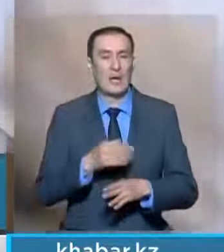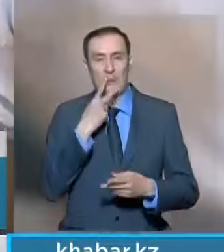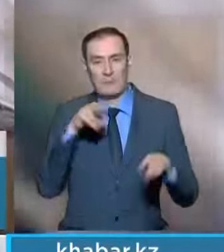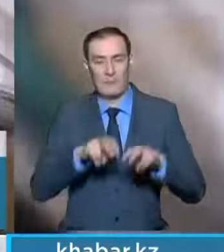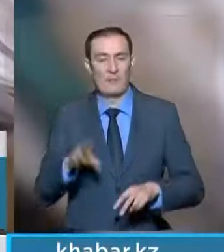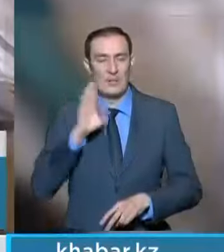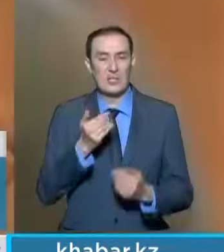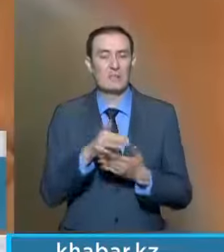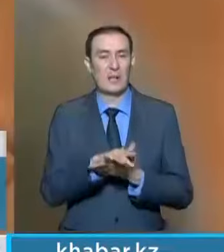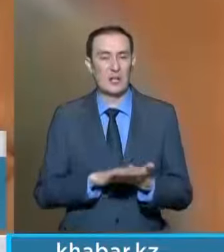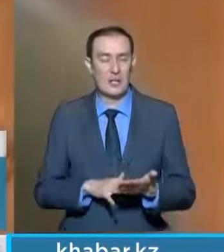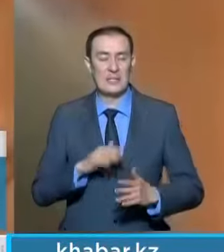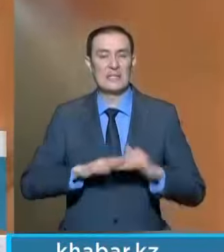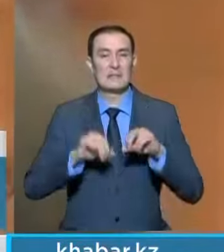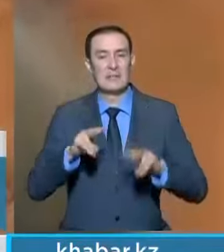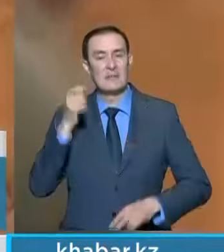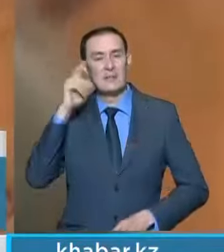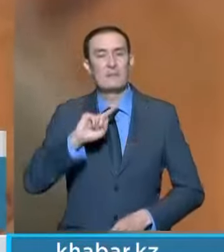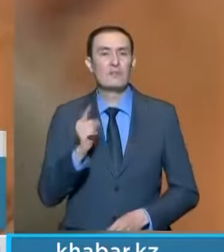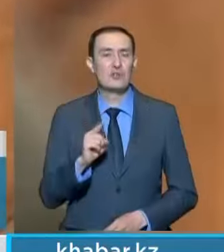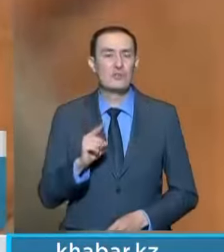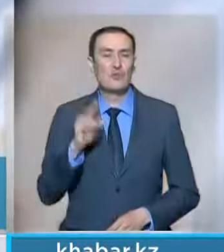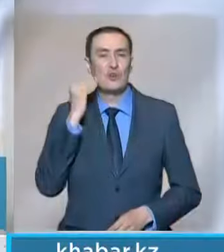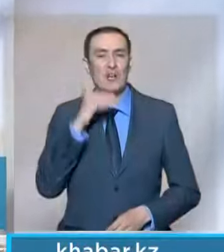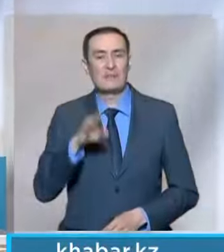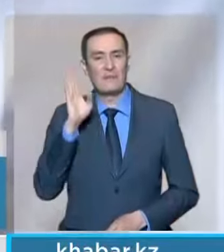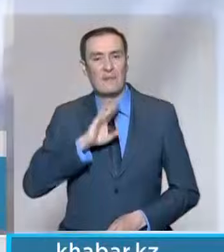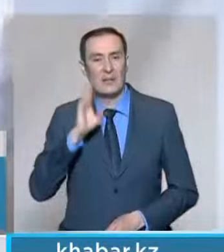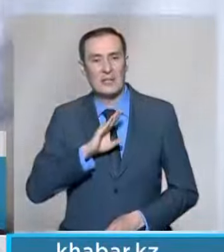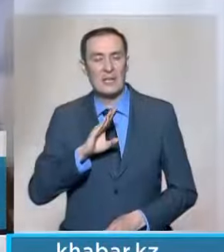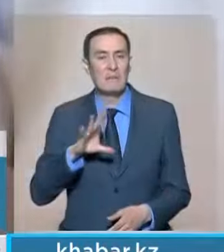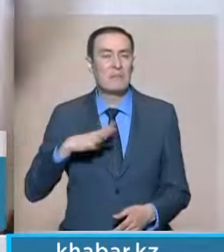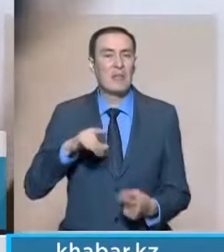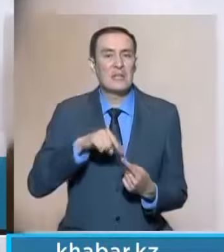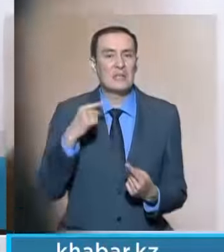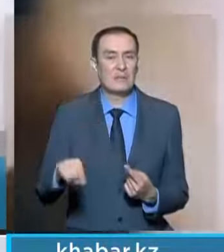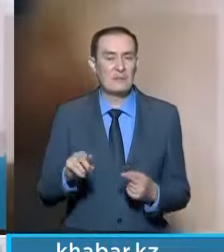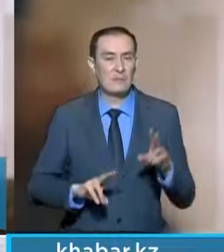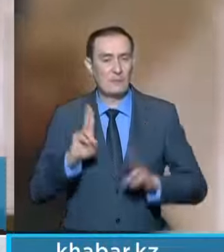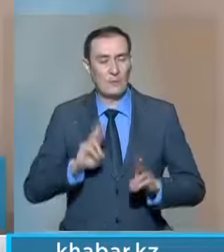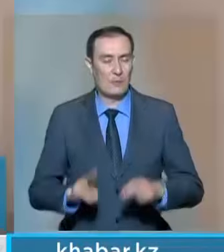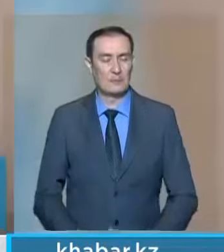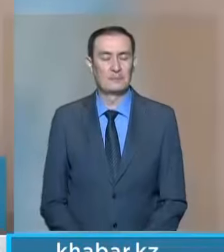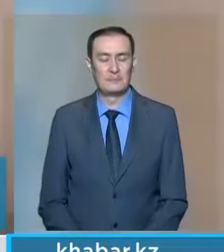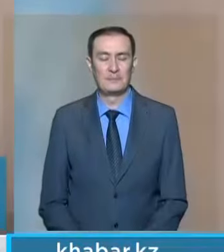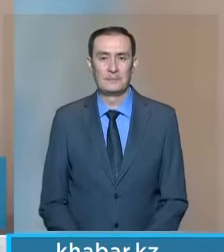воды продолжаются. Специалисты выясняют, почему ее качество в нескольких случаях не соответствовало нормам.